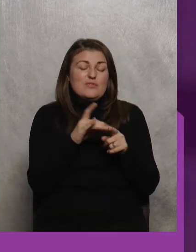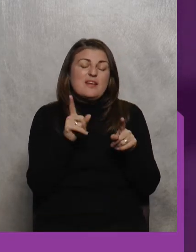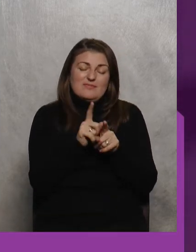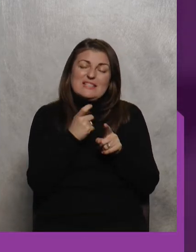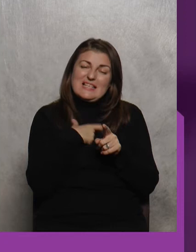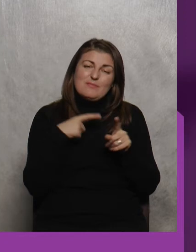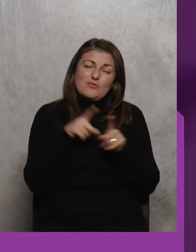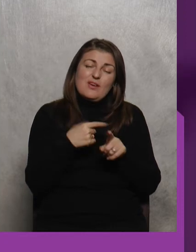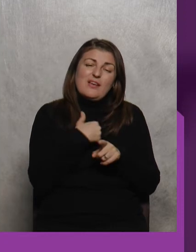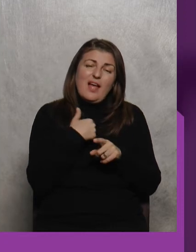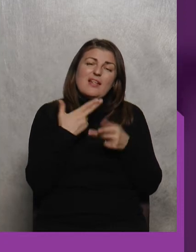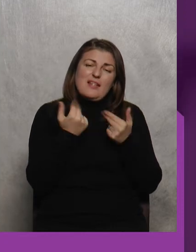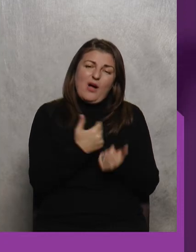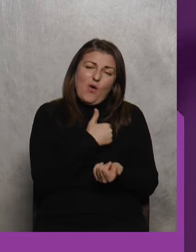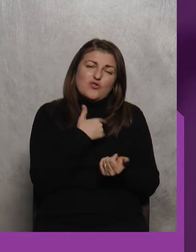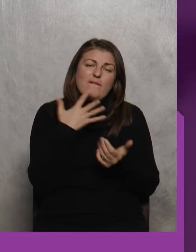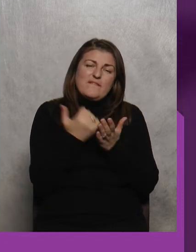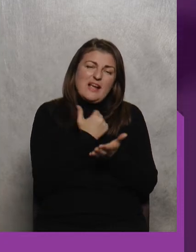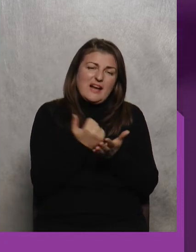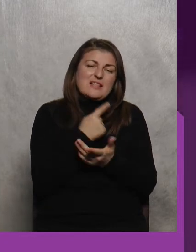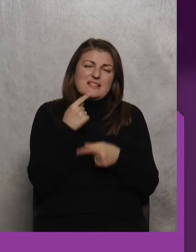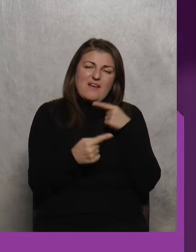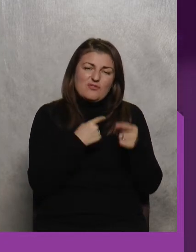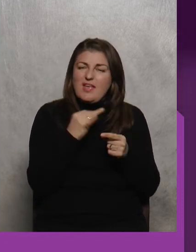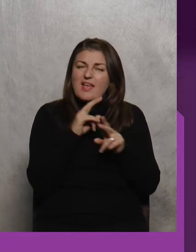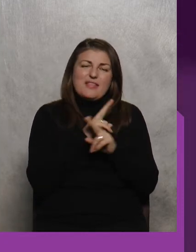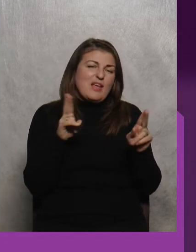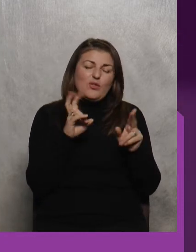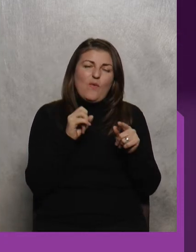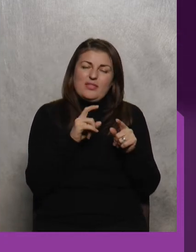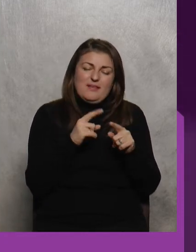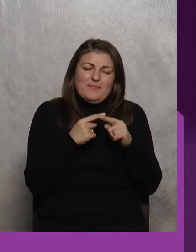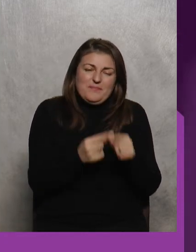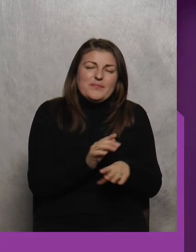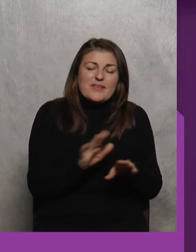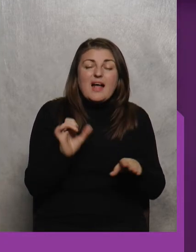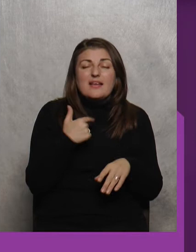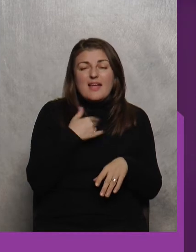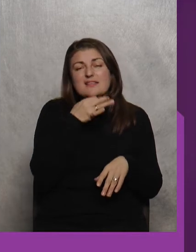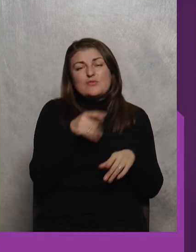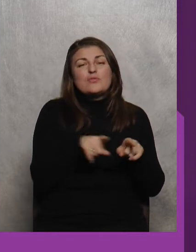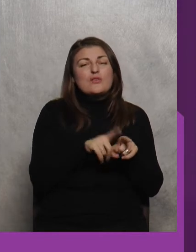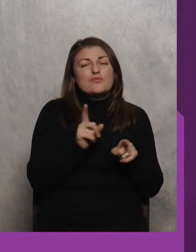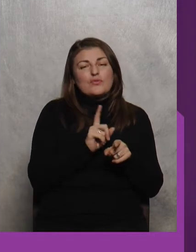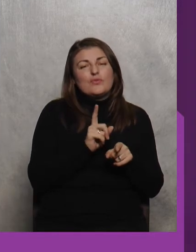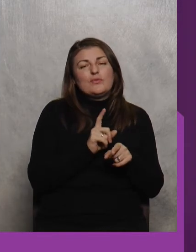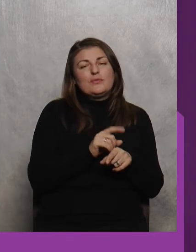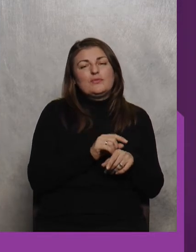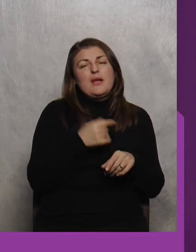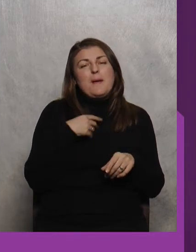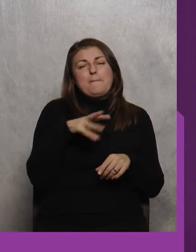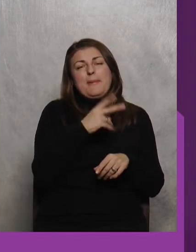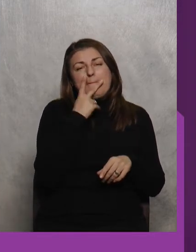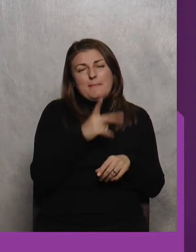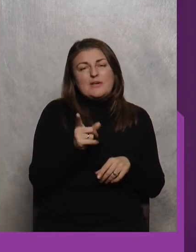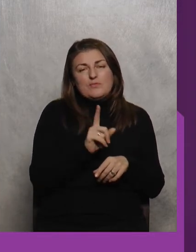да, хочеться вигравати завжди, і ніхто не піддається. Але ну, я скажу так, що ми бачимо,